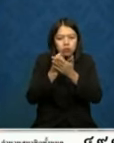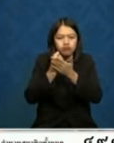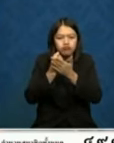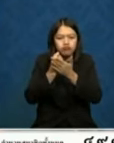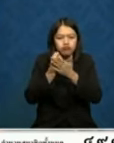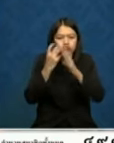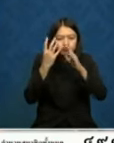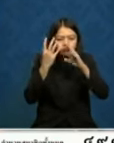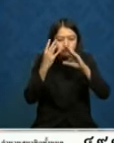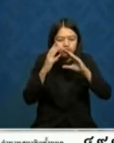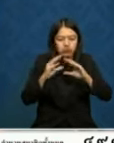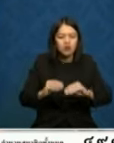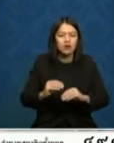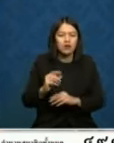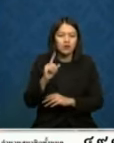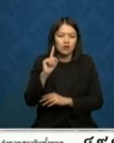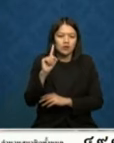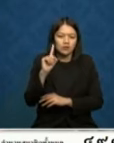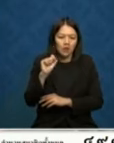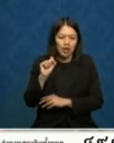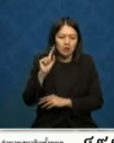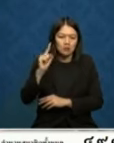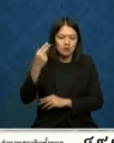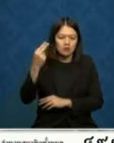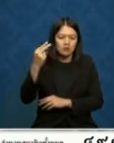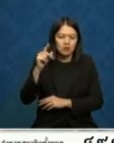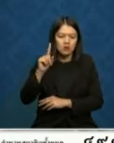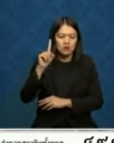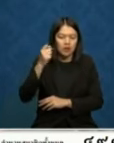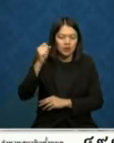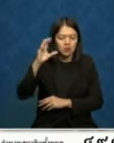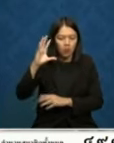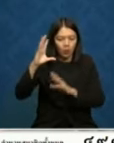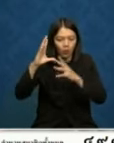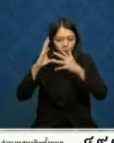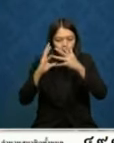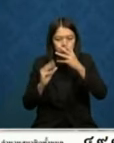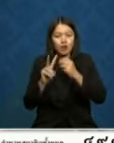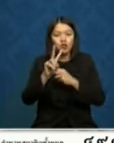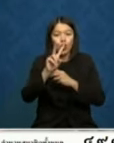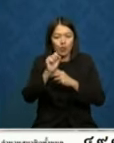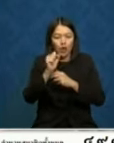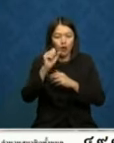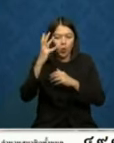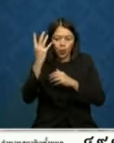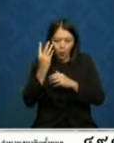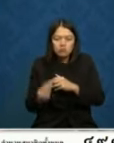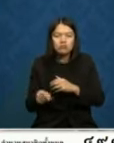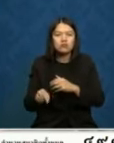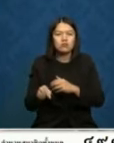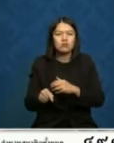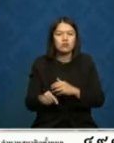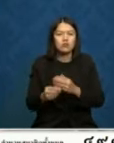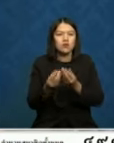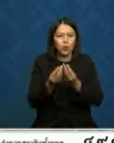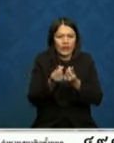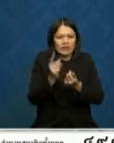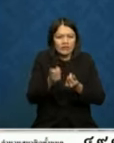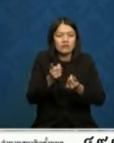ง 110,000 คดีลดไป 110,000 คดีจาก 210,000 คดีครับท่านประธานครับนี่ตัวเลขจริ